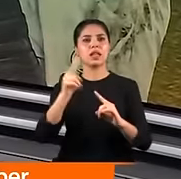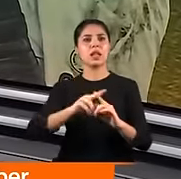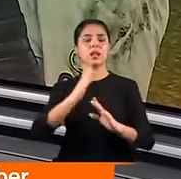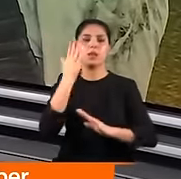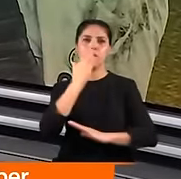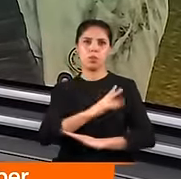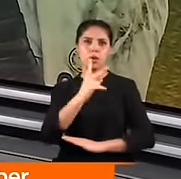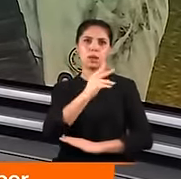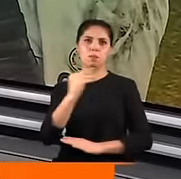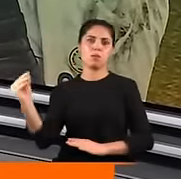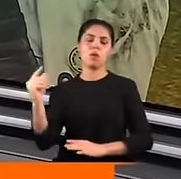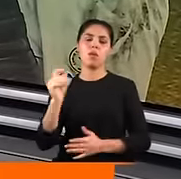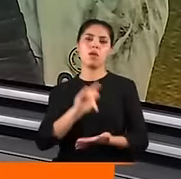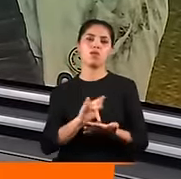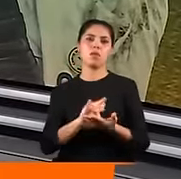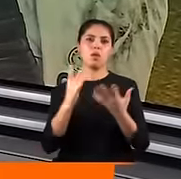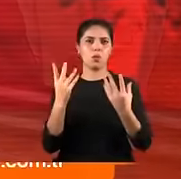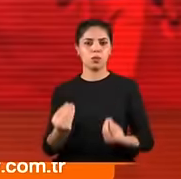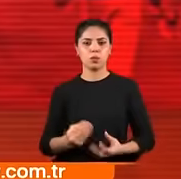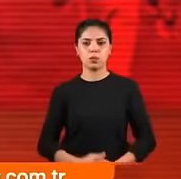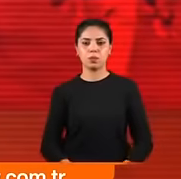lira para cezası verildi.